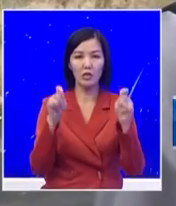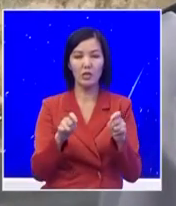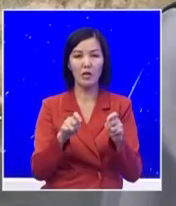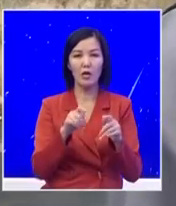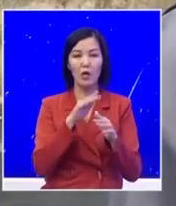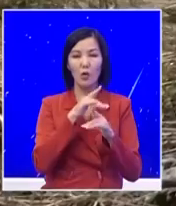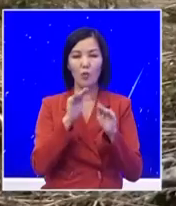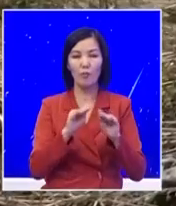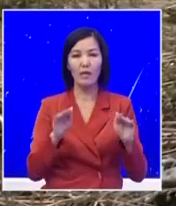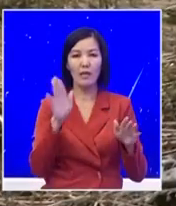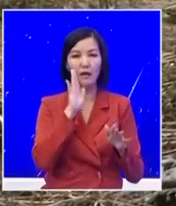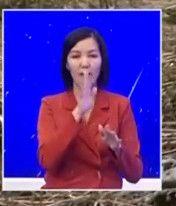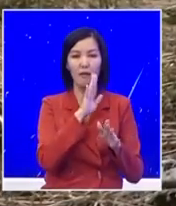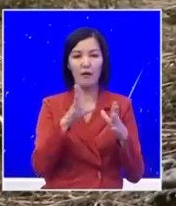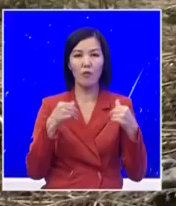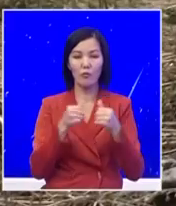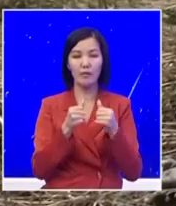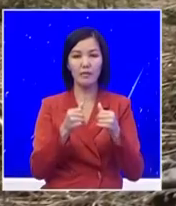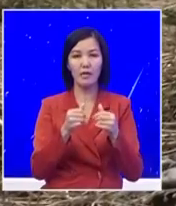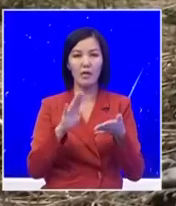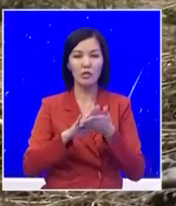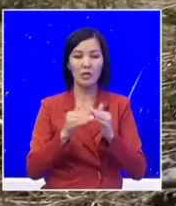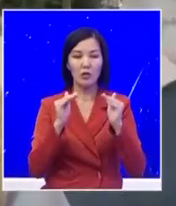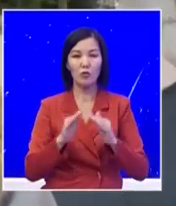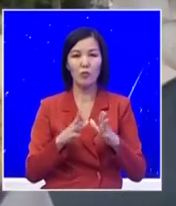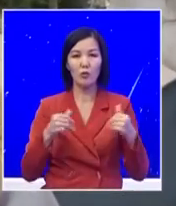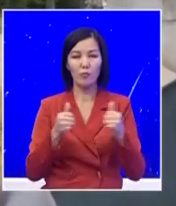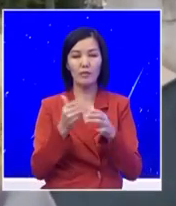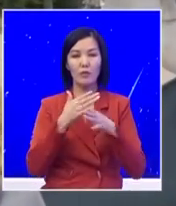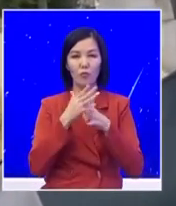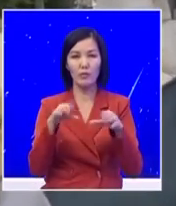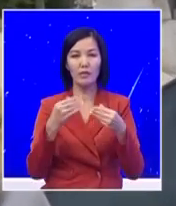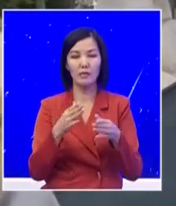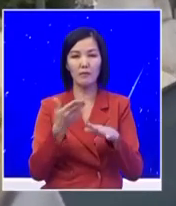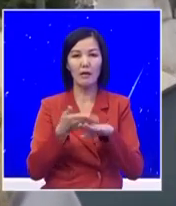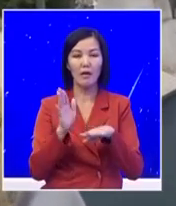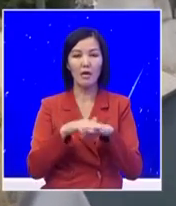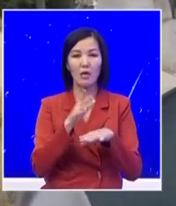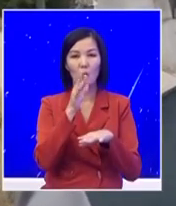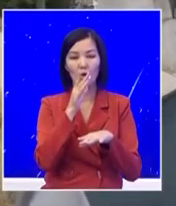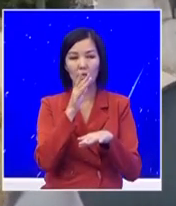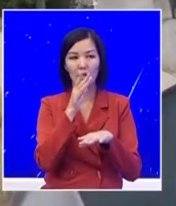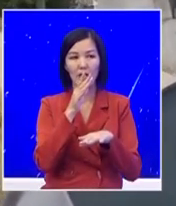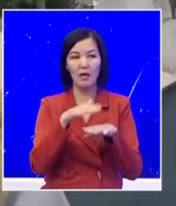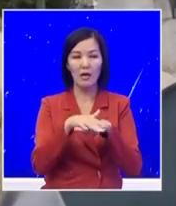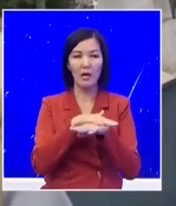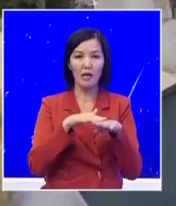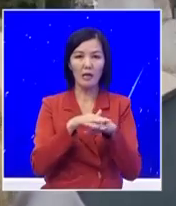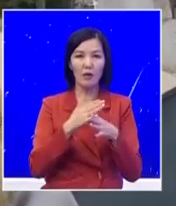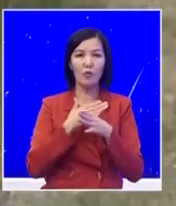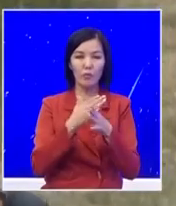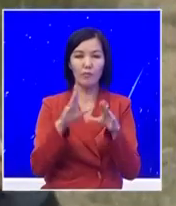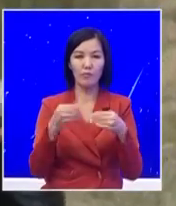бала аналарға көмектесеміз. Және де жағдай төмен отбасылар көмектесеміз. Дәл осындай қиын кезінде халқыма үлесім қосқанға мен өте